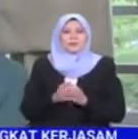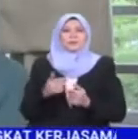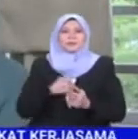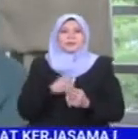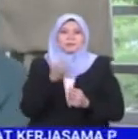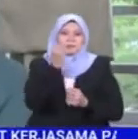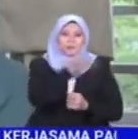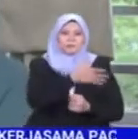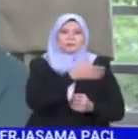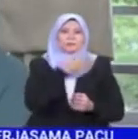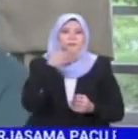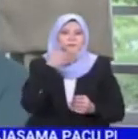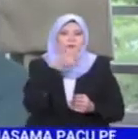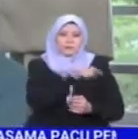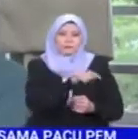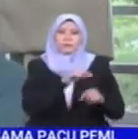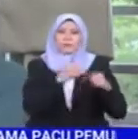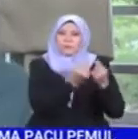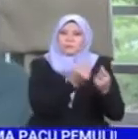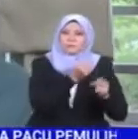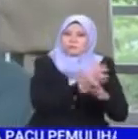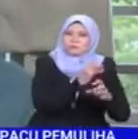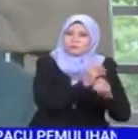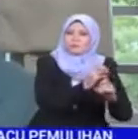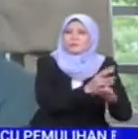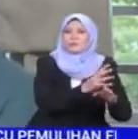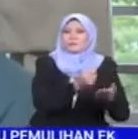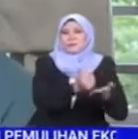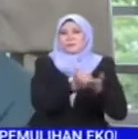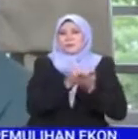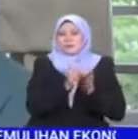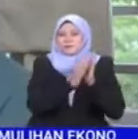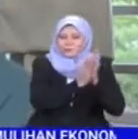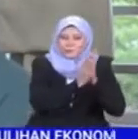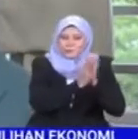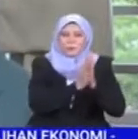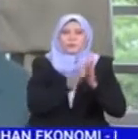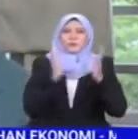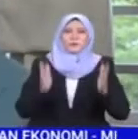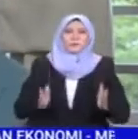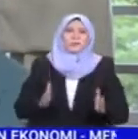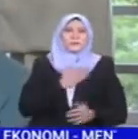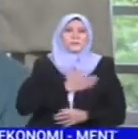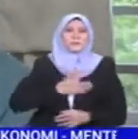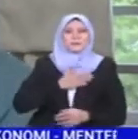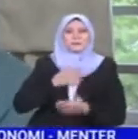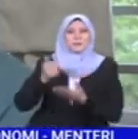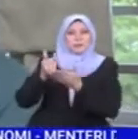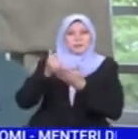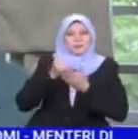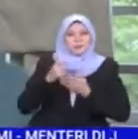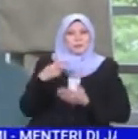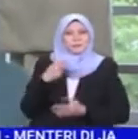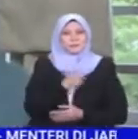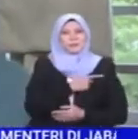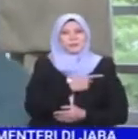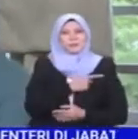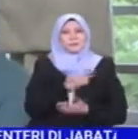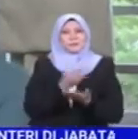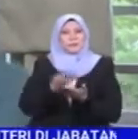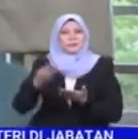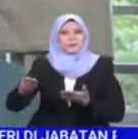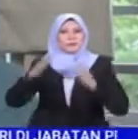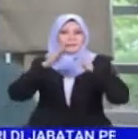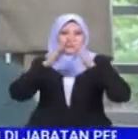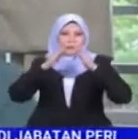tuan-tuan, dia pun tengah usaha juga kan. Jadi apa merayulah pada orang ramai. Dia dapat bantu kami kan. Di rumah